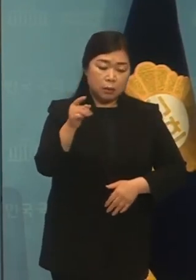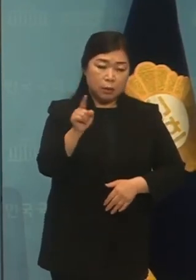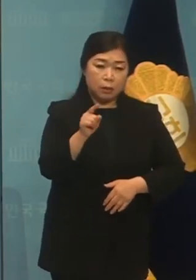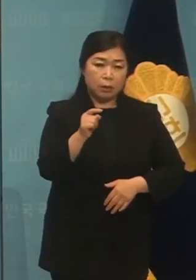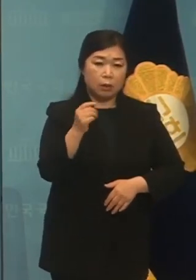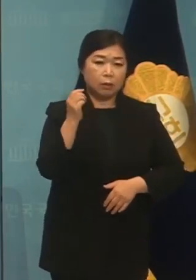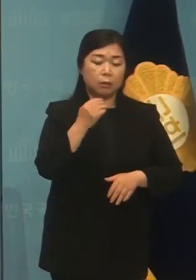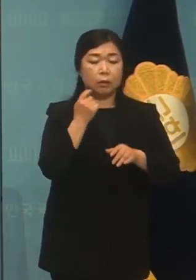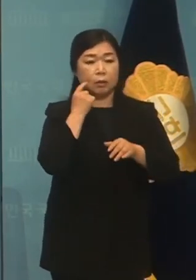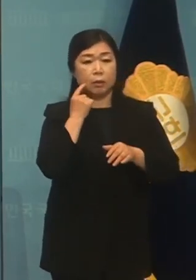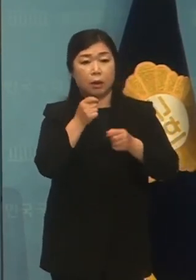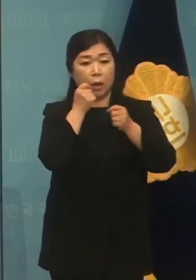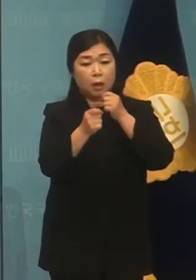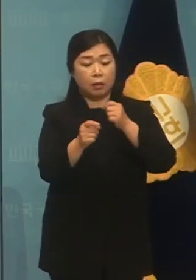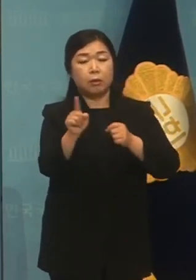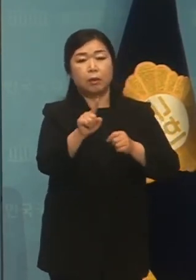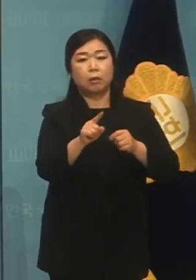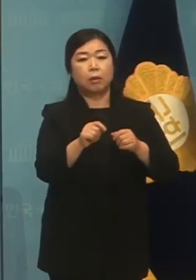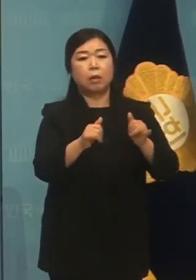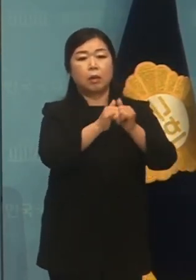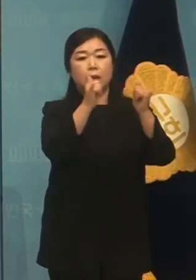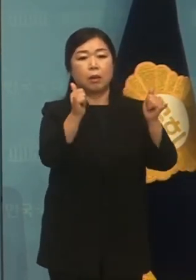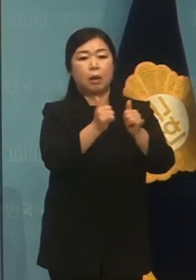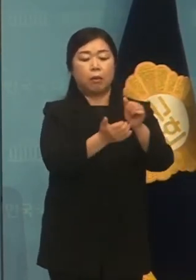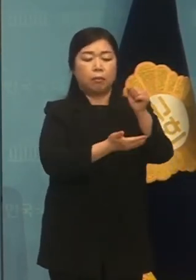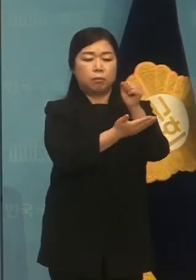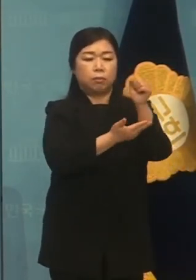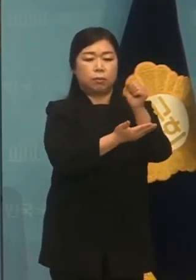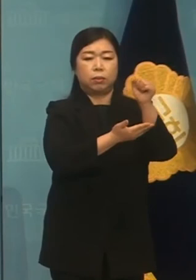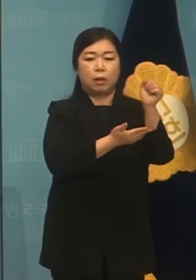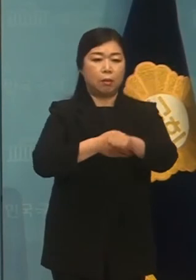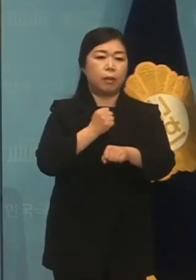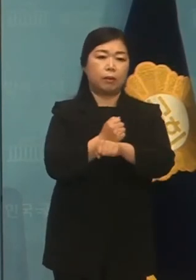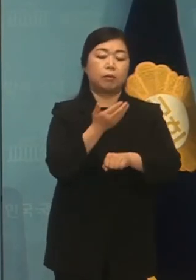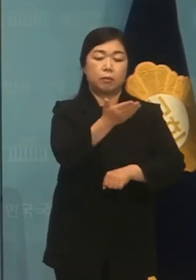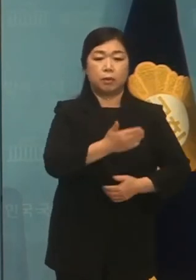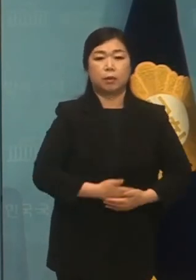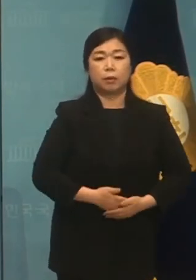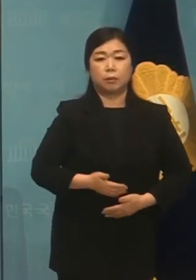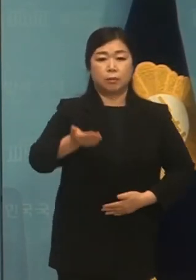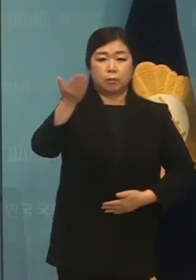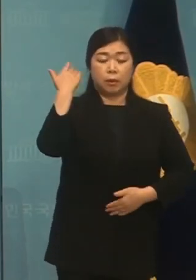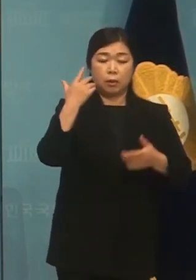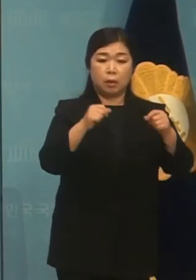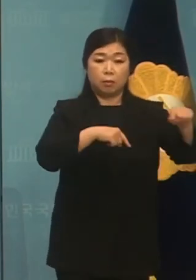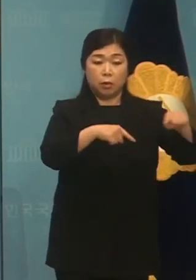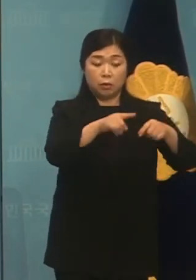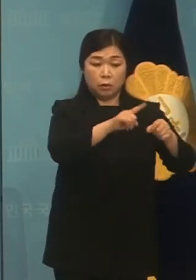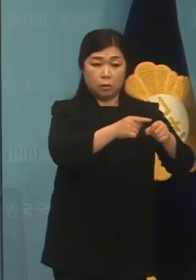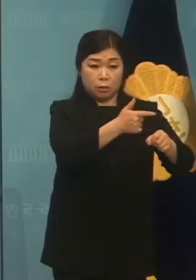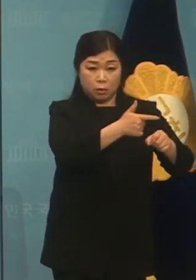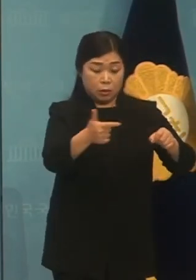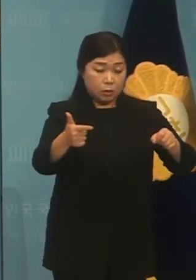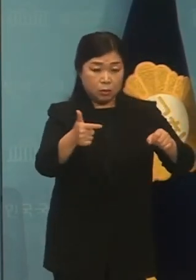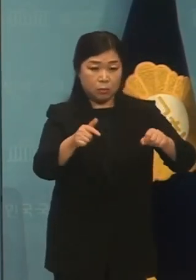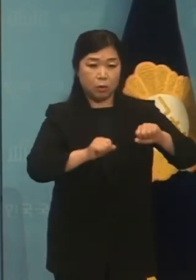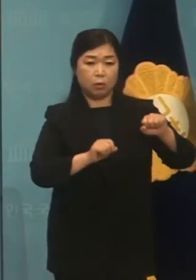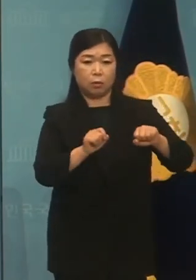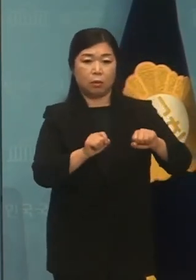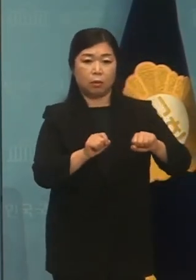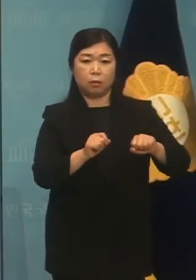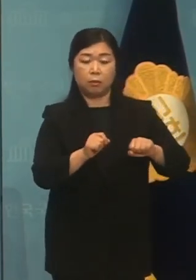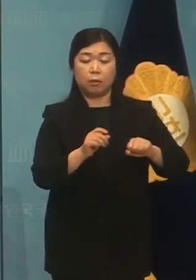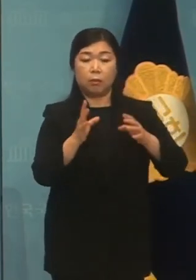사회를 좀먹는 것입니다. 예전처럼 정치적으로 엄청난 큰 손들은 요새는 그렇게까지